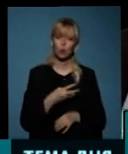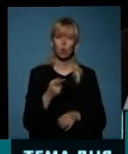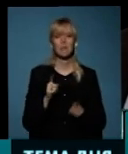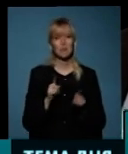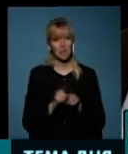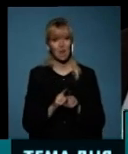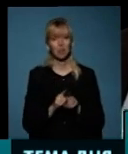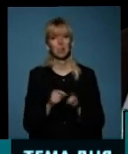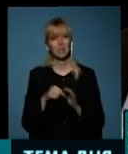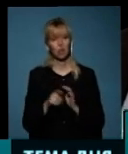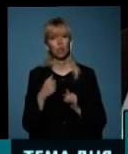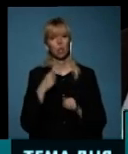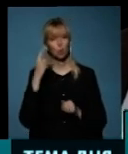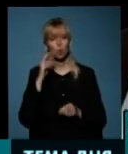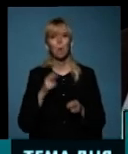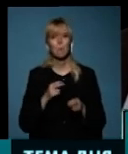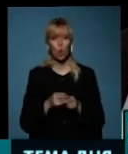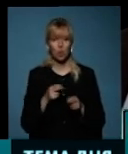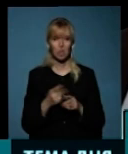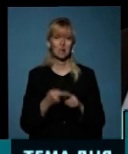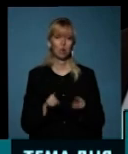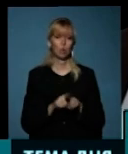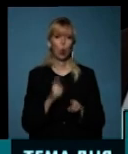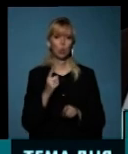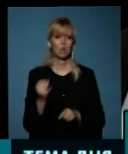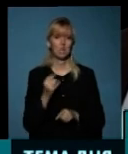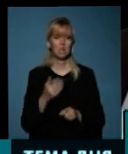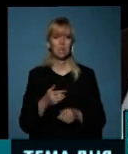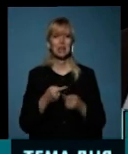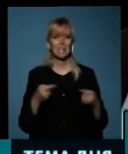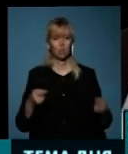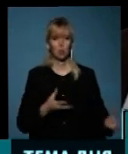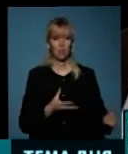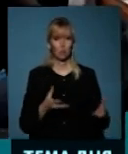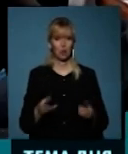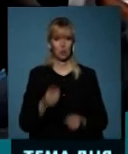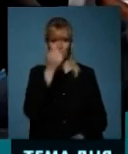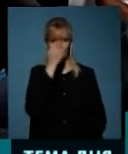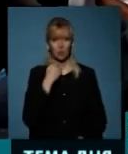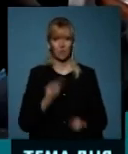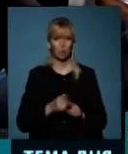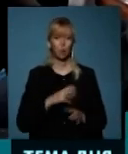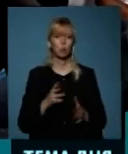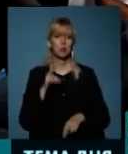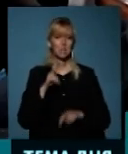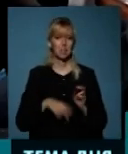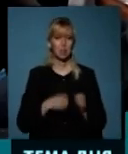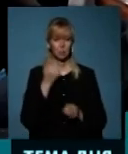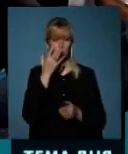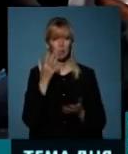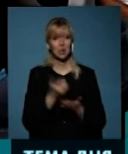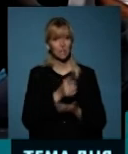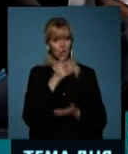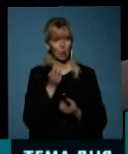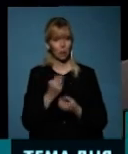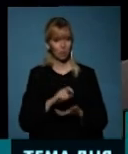Все-таки, значить, я думаю, що профілактика – це теж один із засобів впливу. Дякую. На цьому ми будемо завершувати. Дякую, що знайшли час прийти